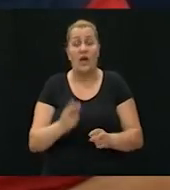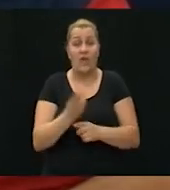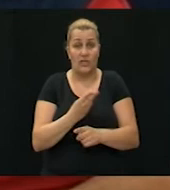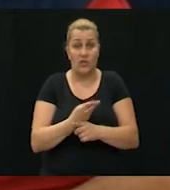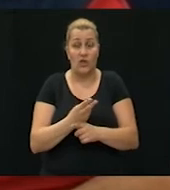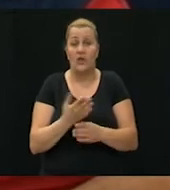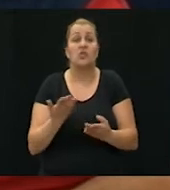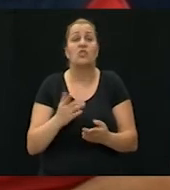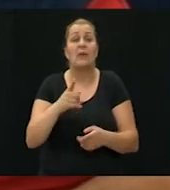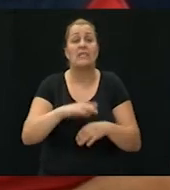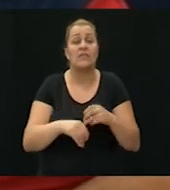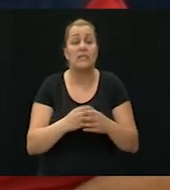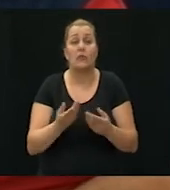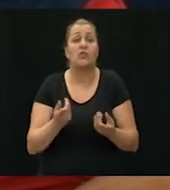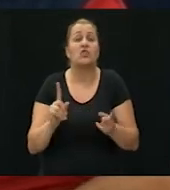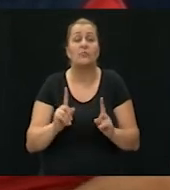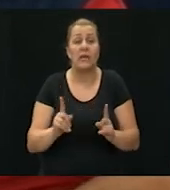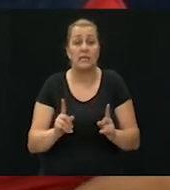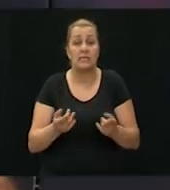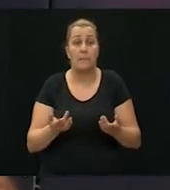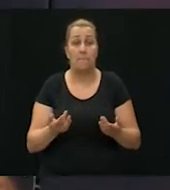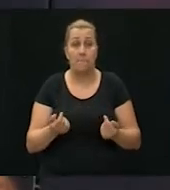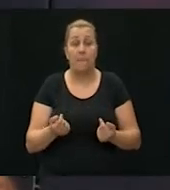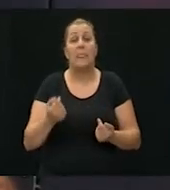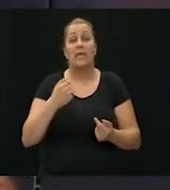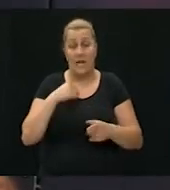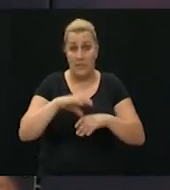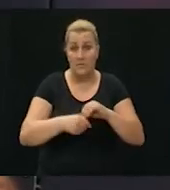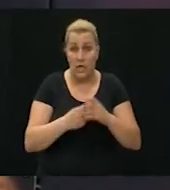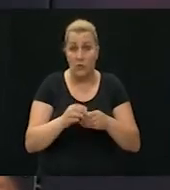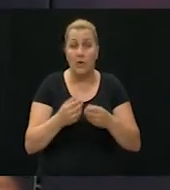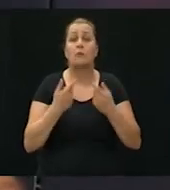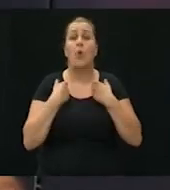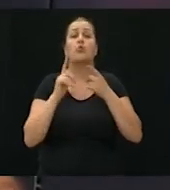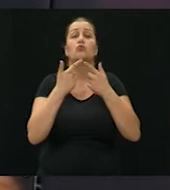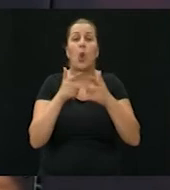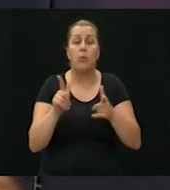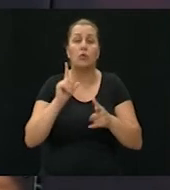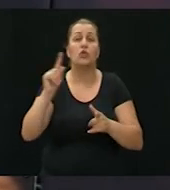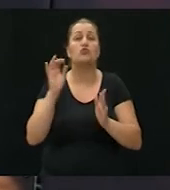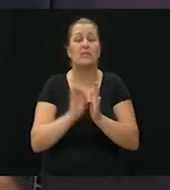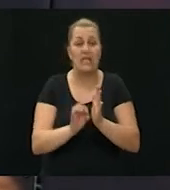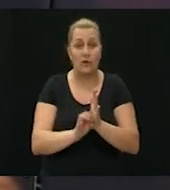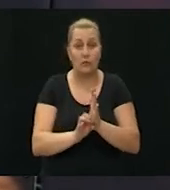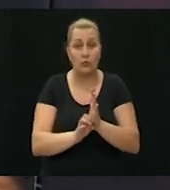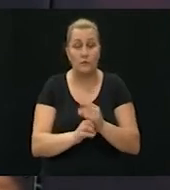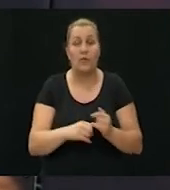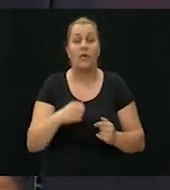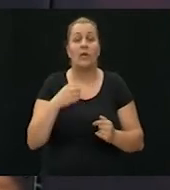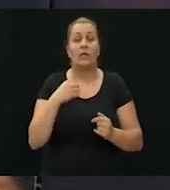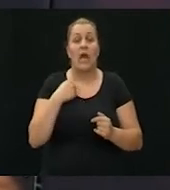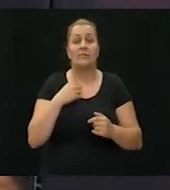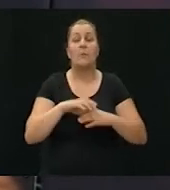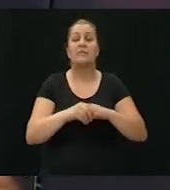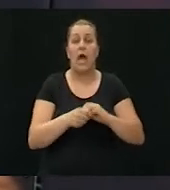niste, evo, riječ dvije. Pa ja sam zadovoljan da se može slobodno ići u crkvu. Zadovoljan sam s tim da